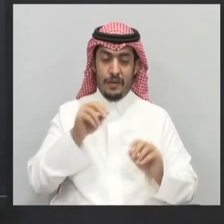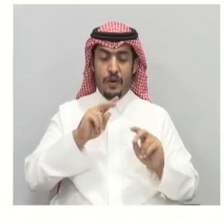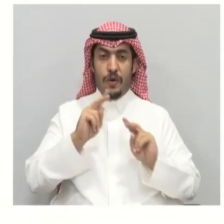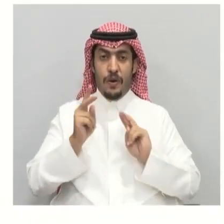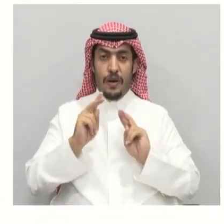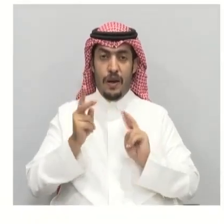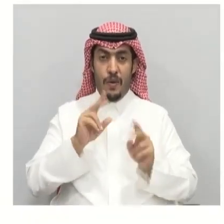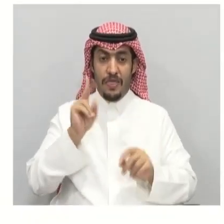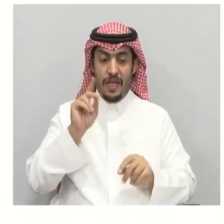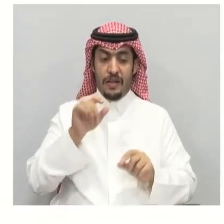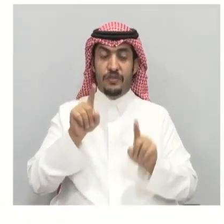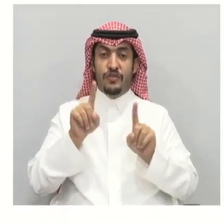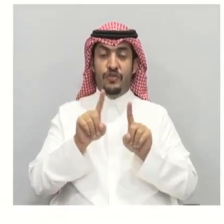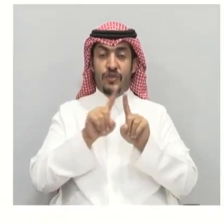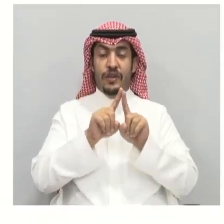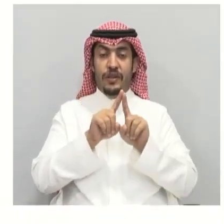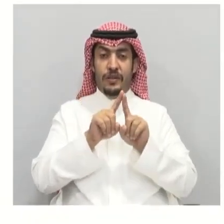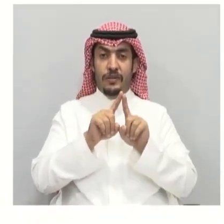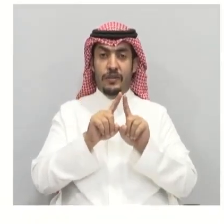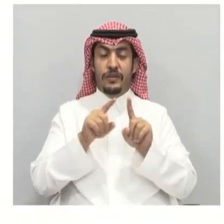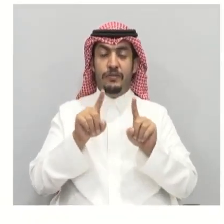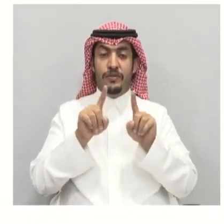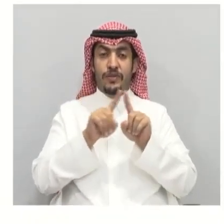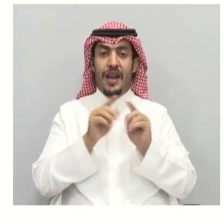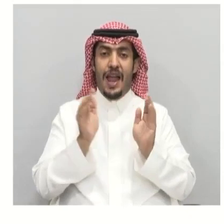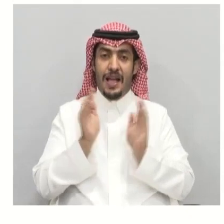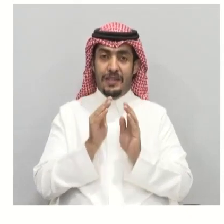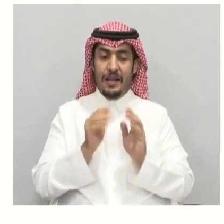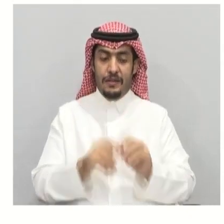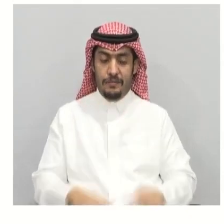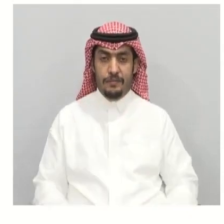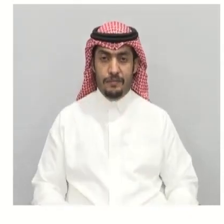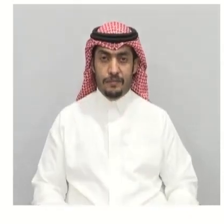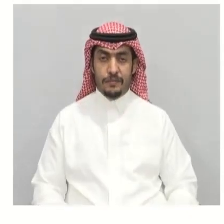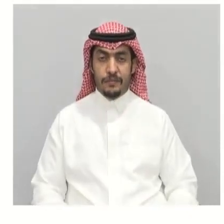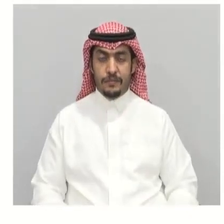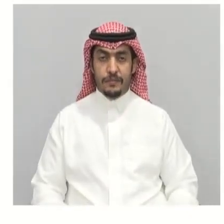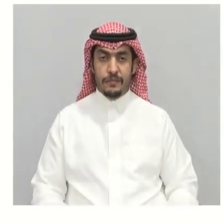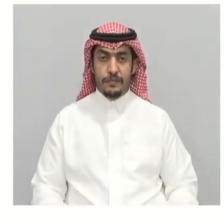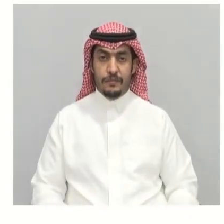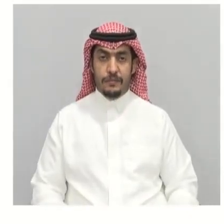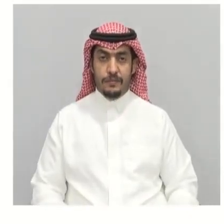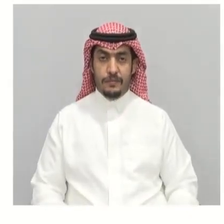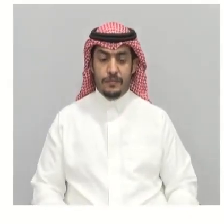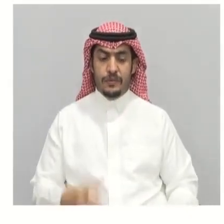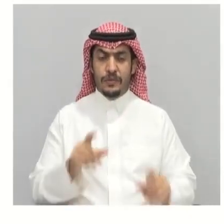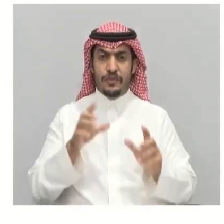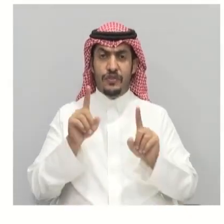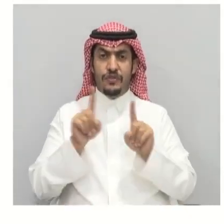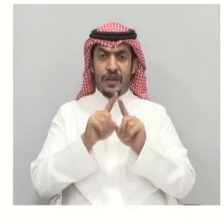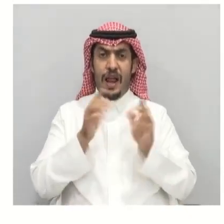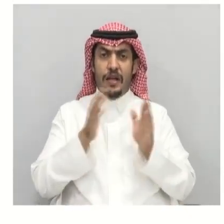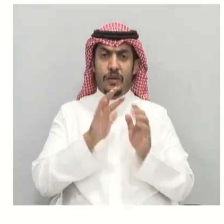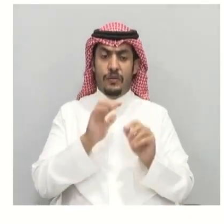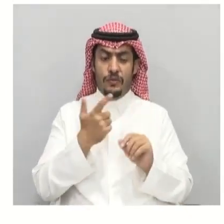الثاني من الشرك وهو الشرك الاصغر الشرك الاصغر طيب ما هو الشرك الاصغر